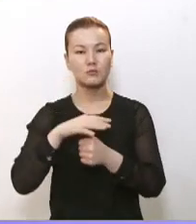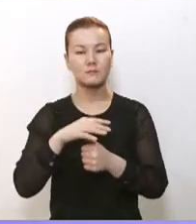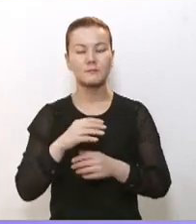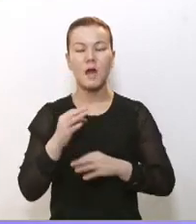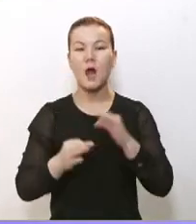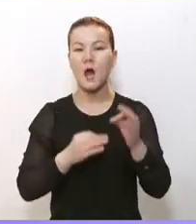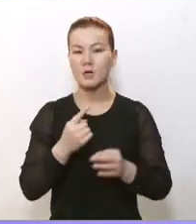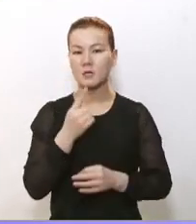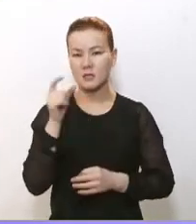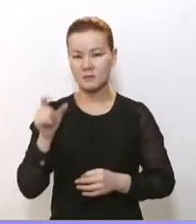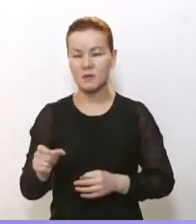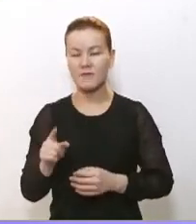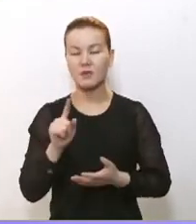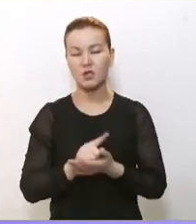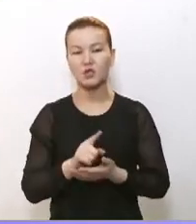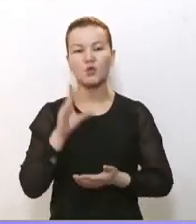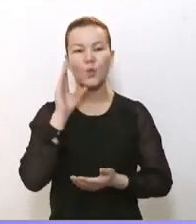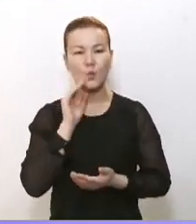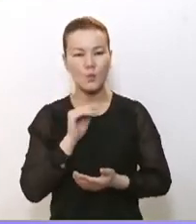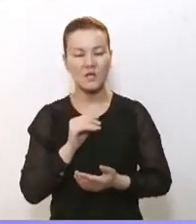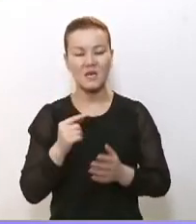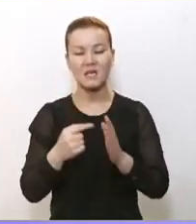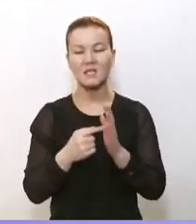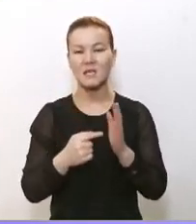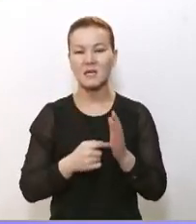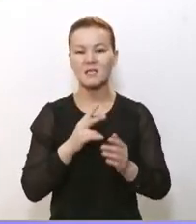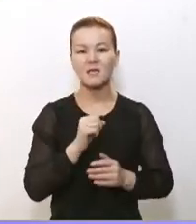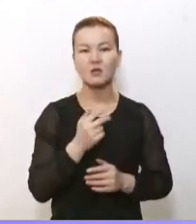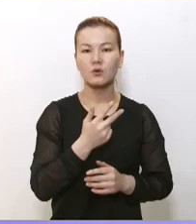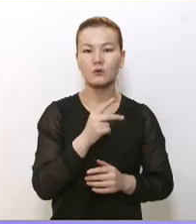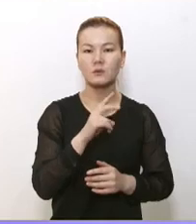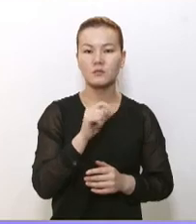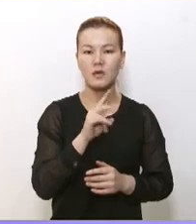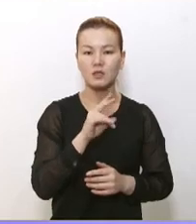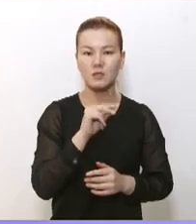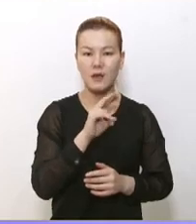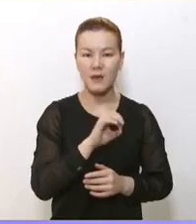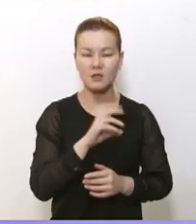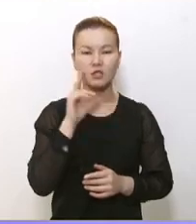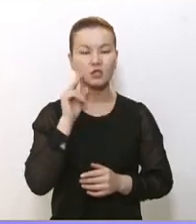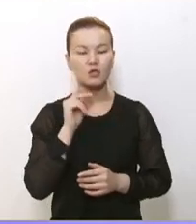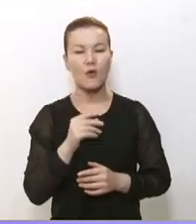Космонавты должны уметь делить на трехзначное число вида